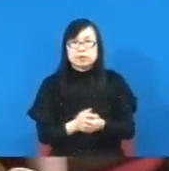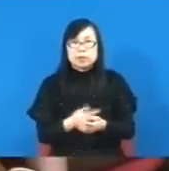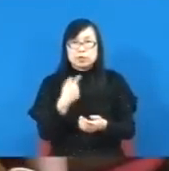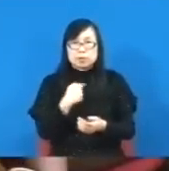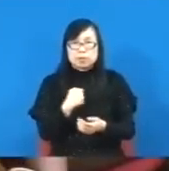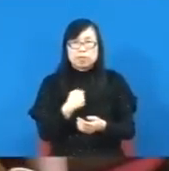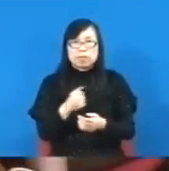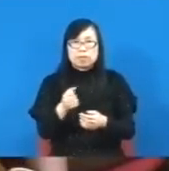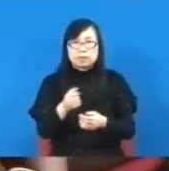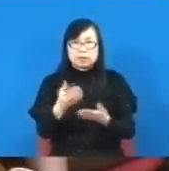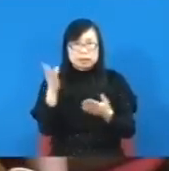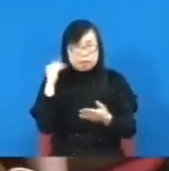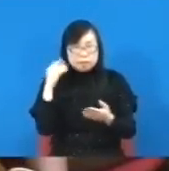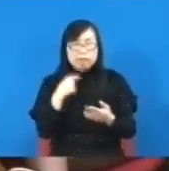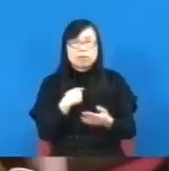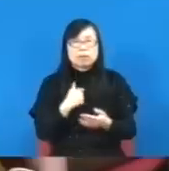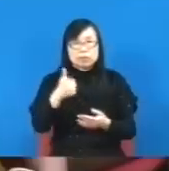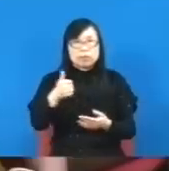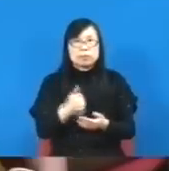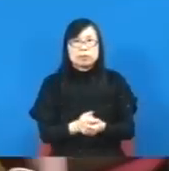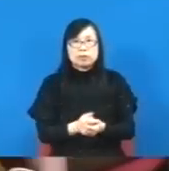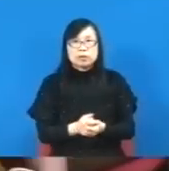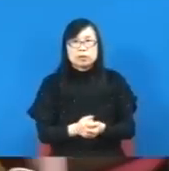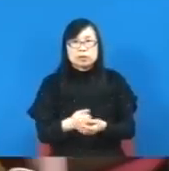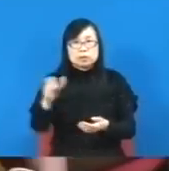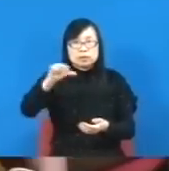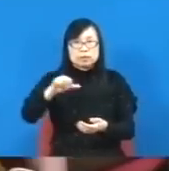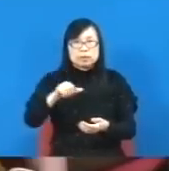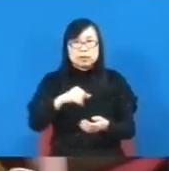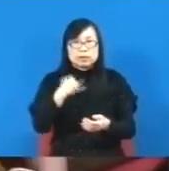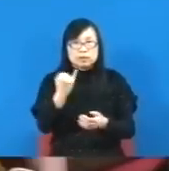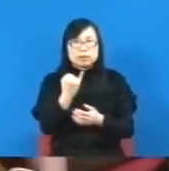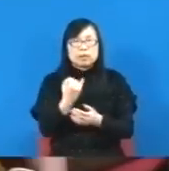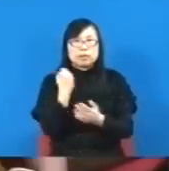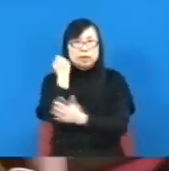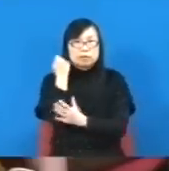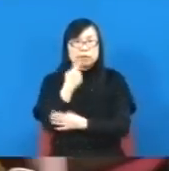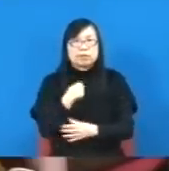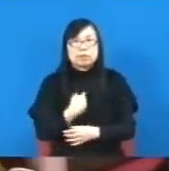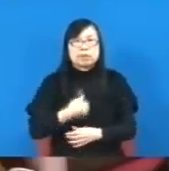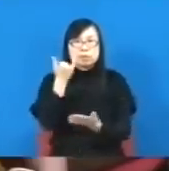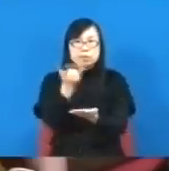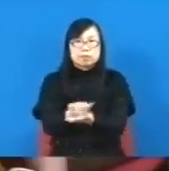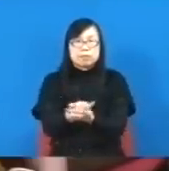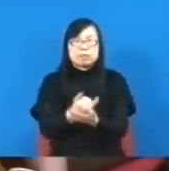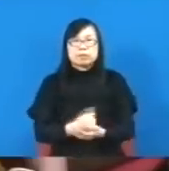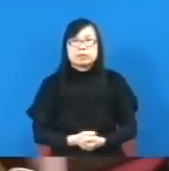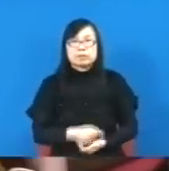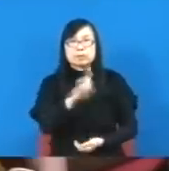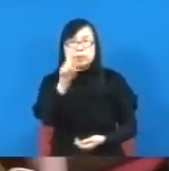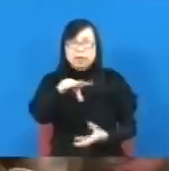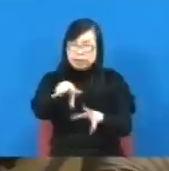亡。又轉到咧就係救我者昌，逆我者亡。點樣叫救我者